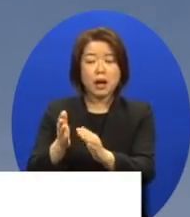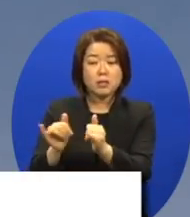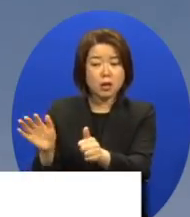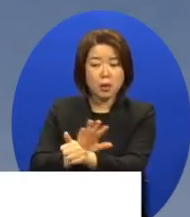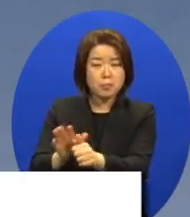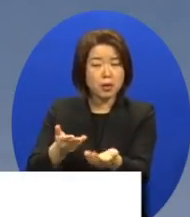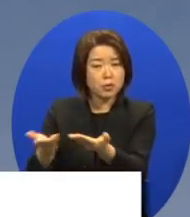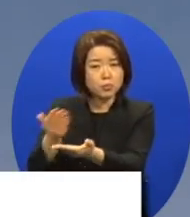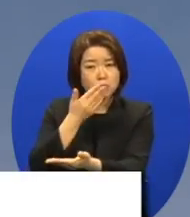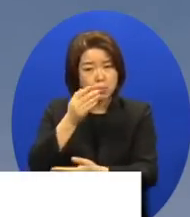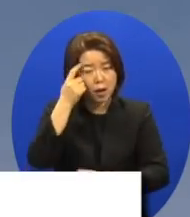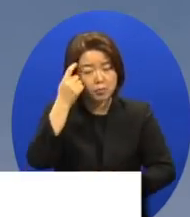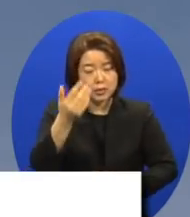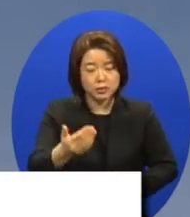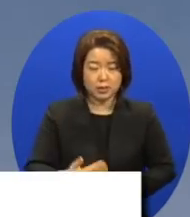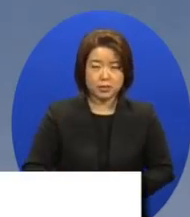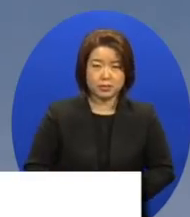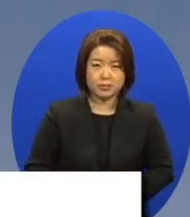있겠습니까